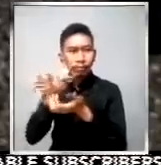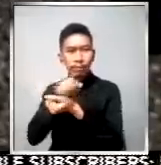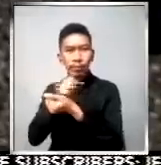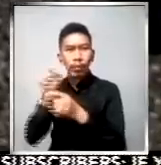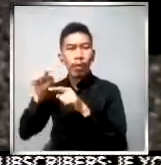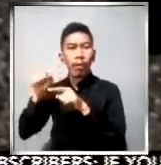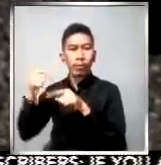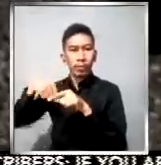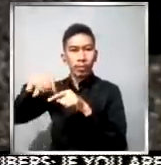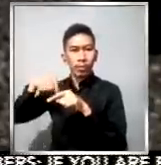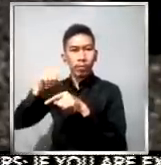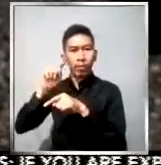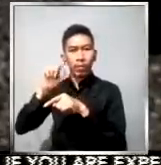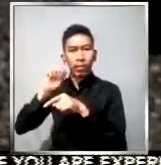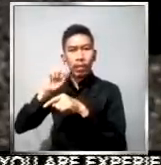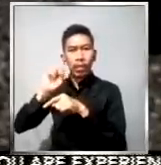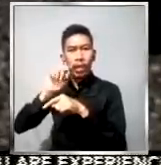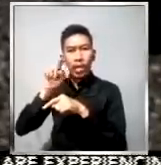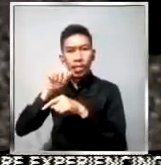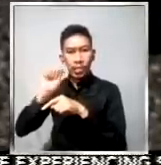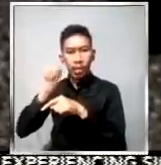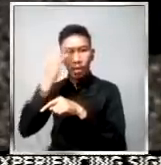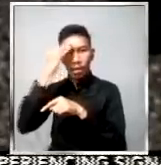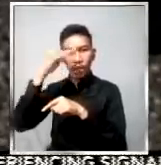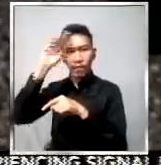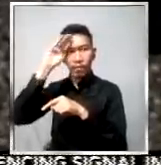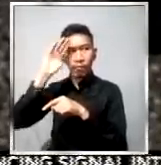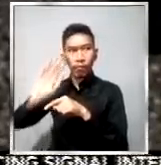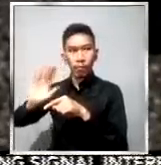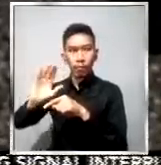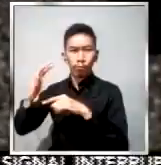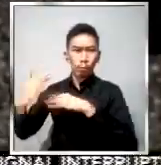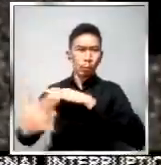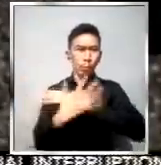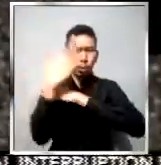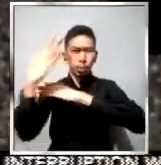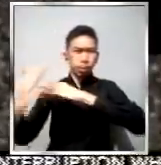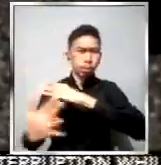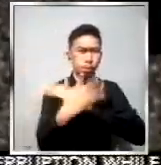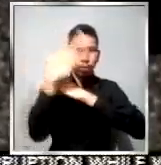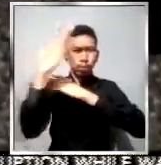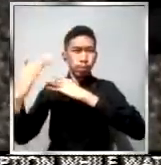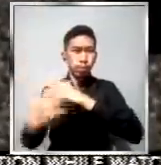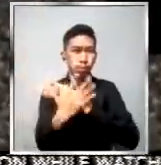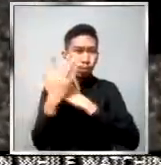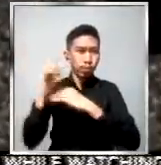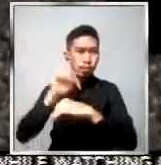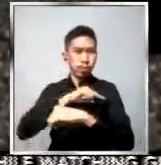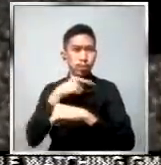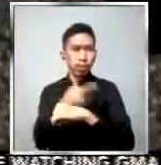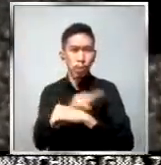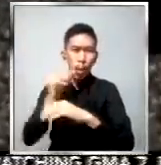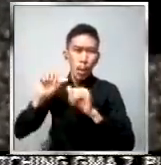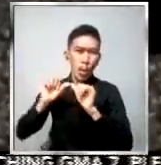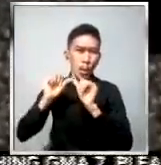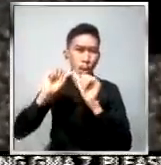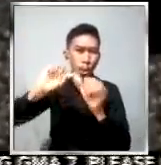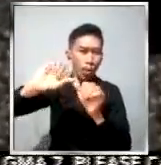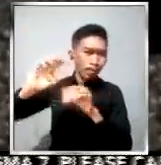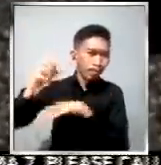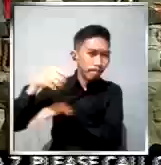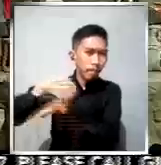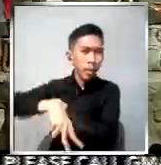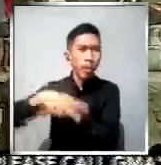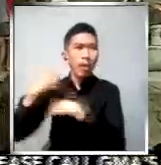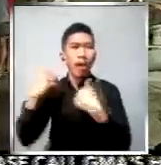Cavite. Ang malalaking alon dumating daw pasado hating gabi at tumagal hanggang madaling araw at kinain ang malaking bahagi nitong dalampasigan.